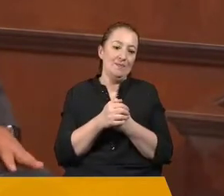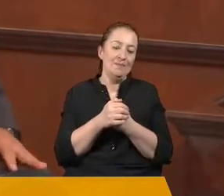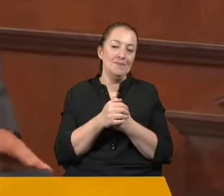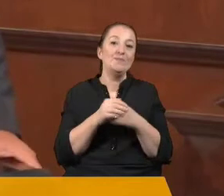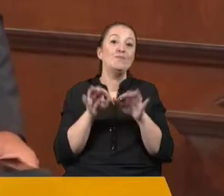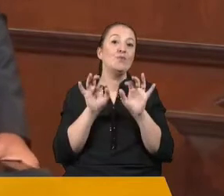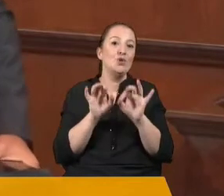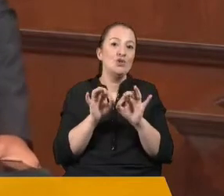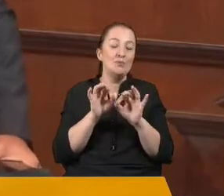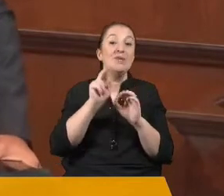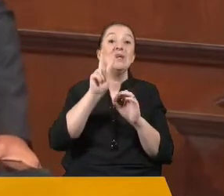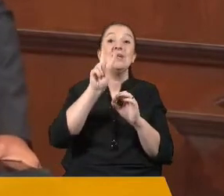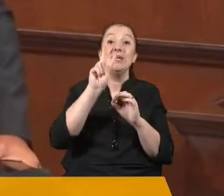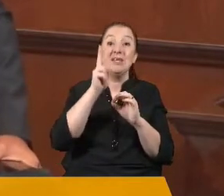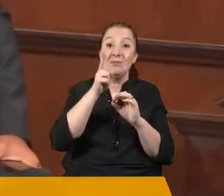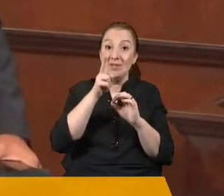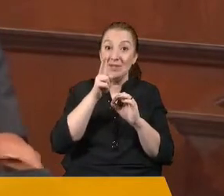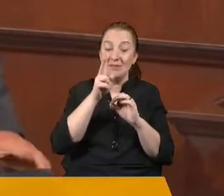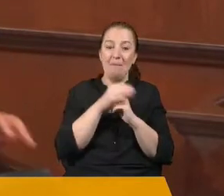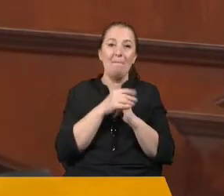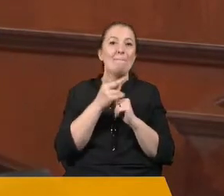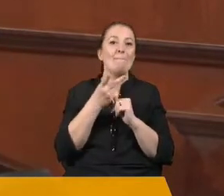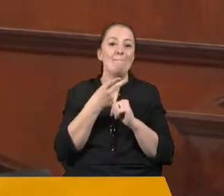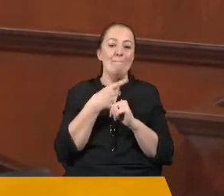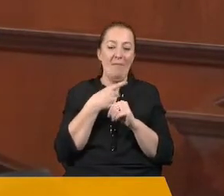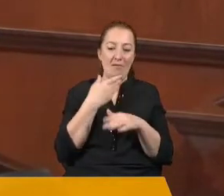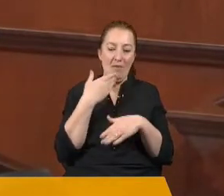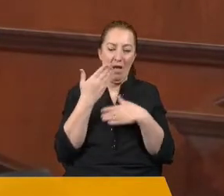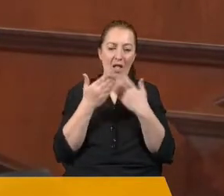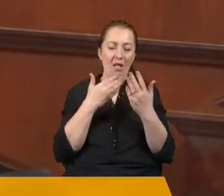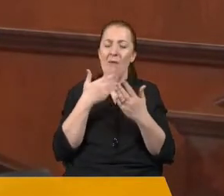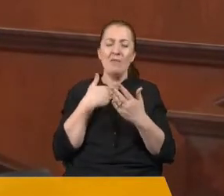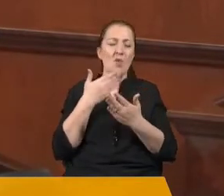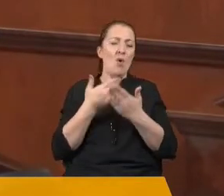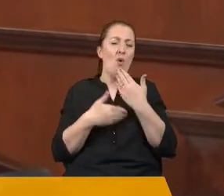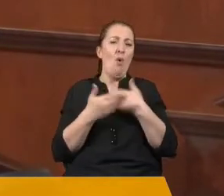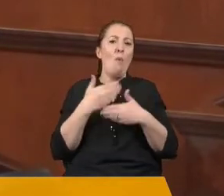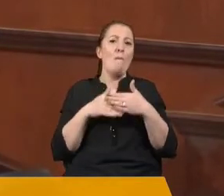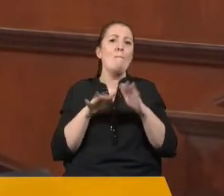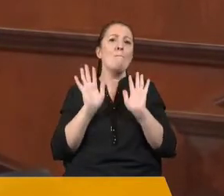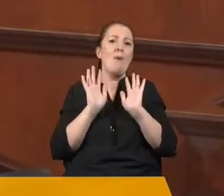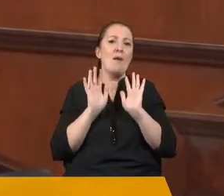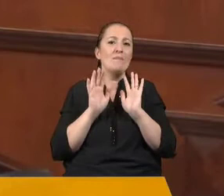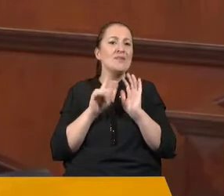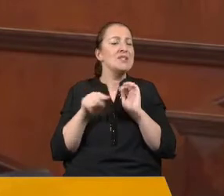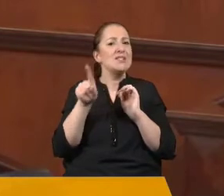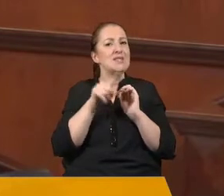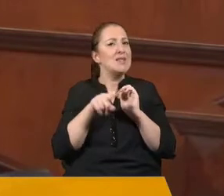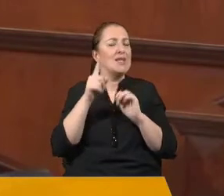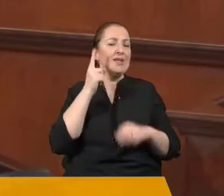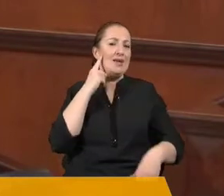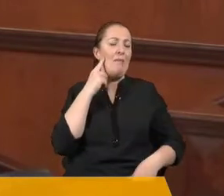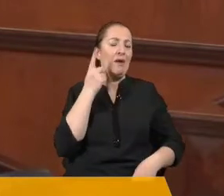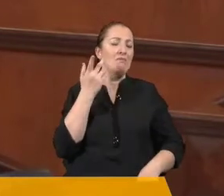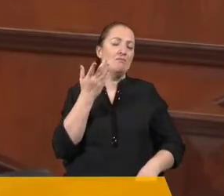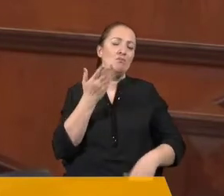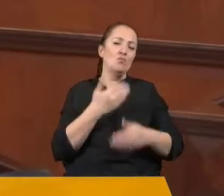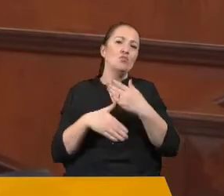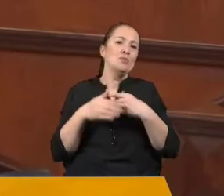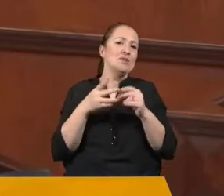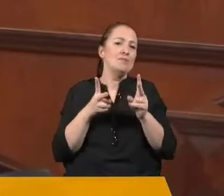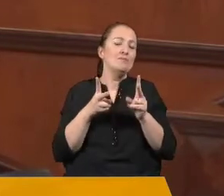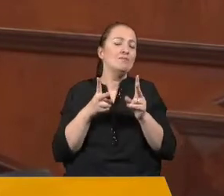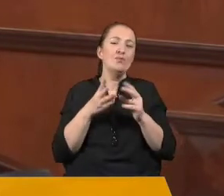Şimdi bakın ben anlatmaktan hiç yorulmayacağım. Siz dinlemekten yorulabilirsiniz bu konuyu, ama bakın son